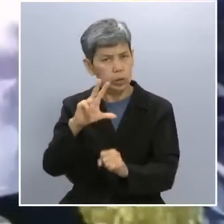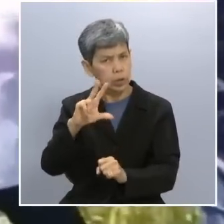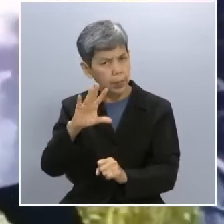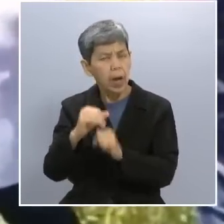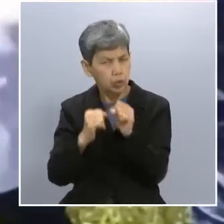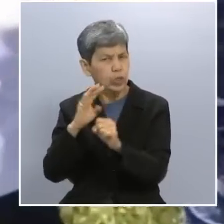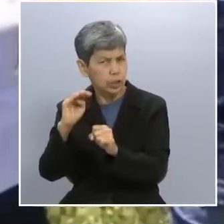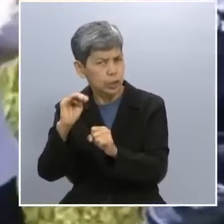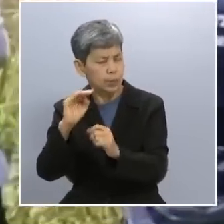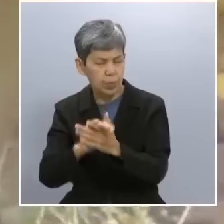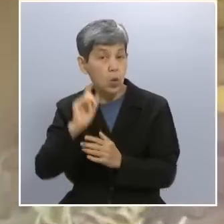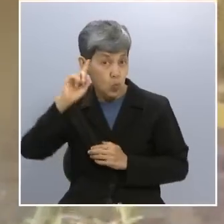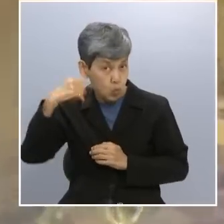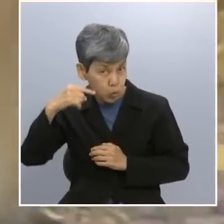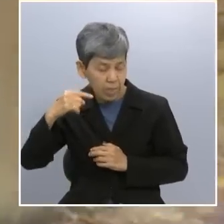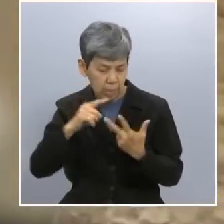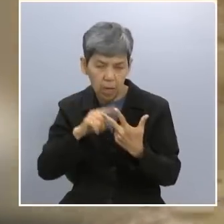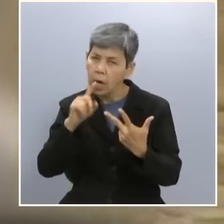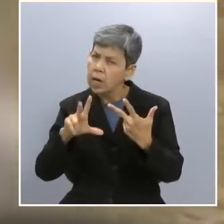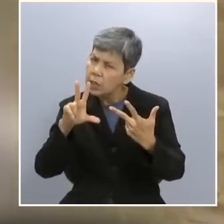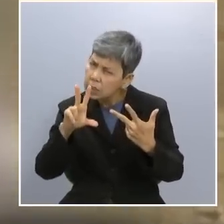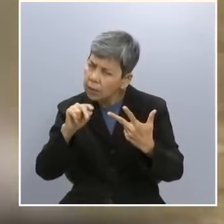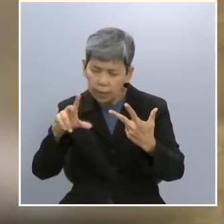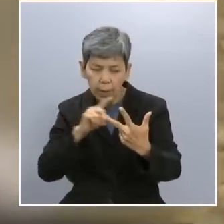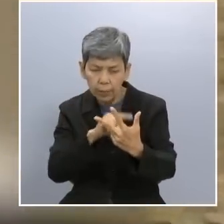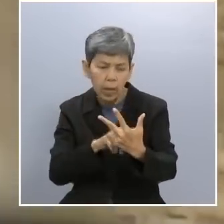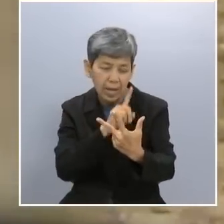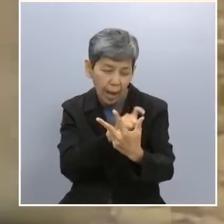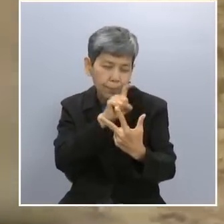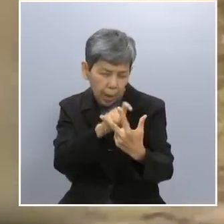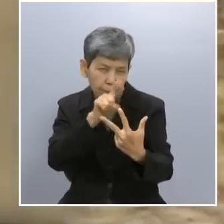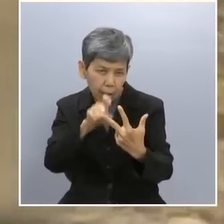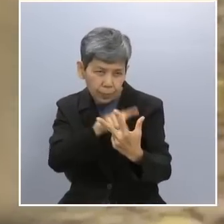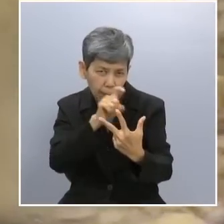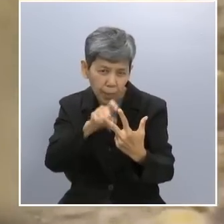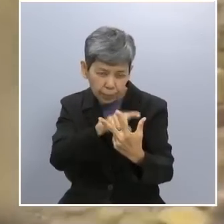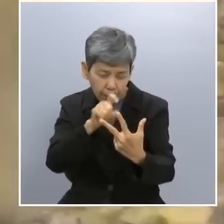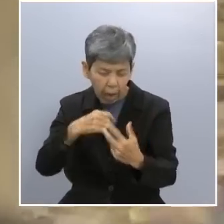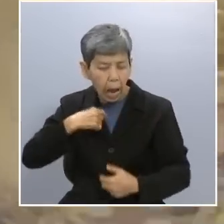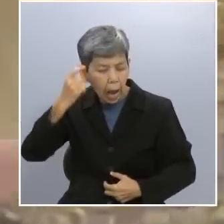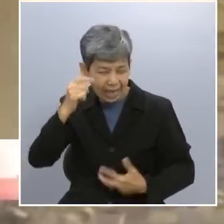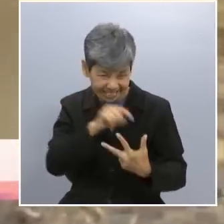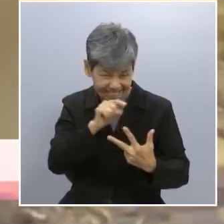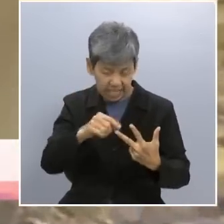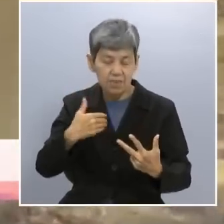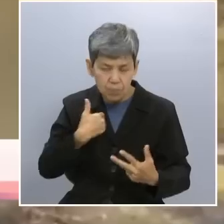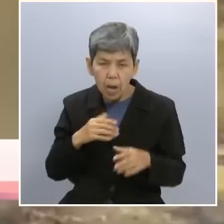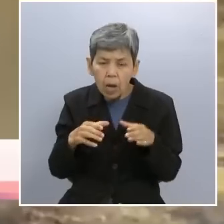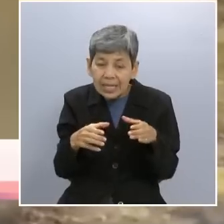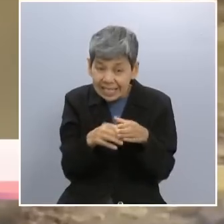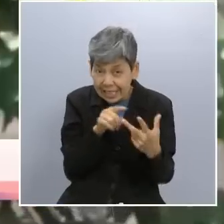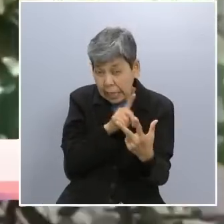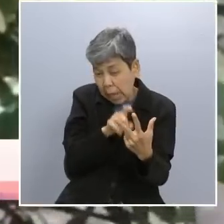ปีแล้วก็มีหญิงอีก1คนนะฮะอายุ 30-35 ปีมาสอบปากคำหลังสืบทราบนะครับบอกว่านี่เป็นกลุ่มสุดท้